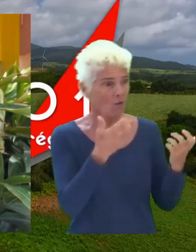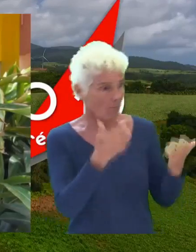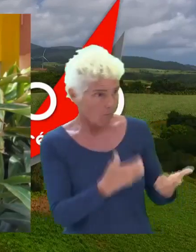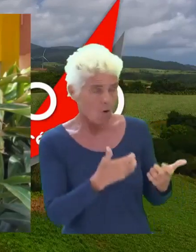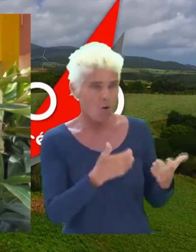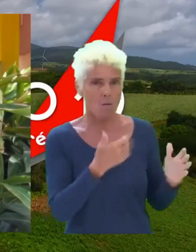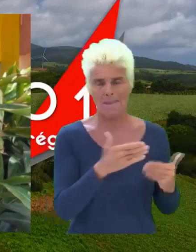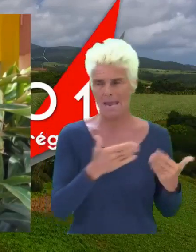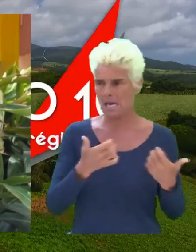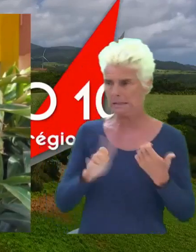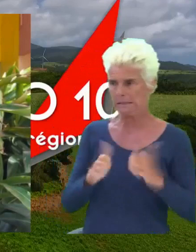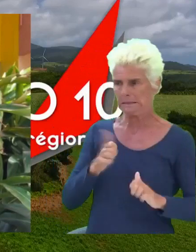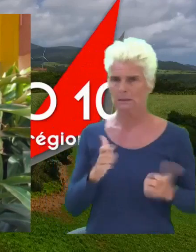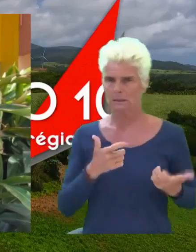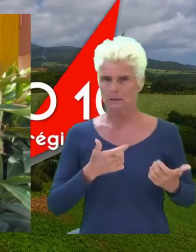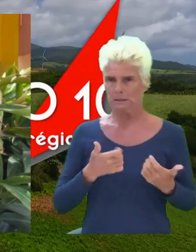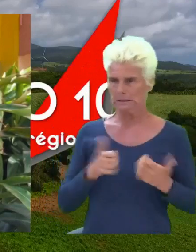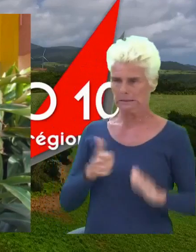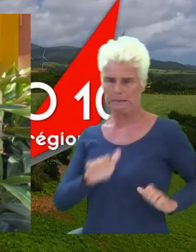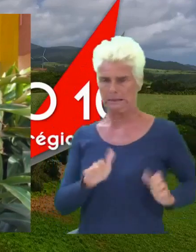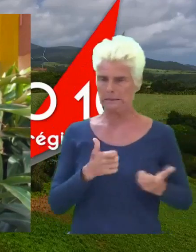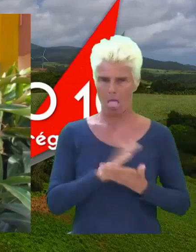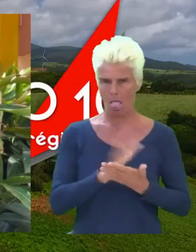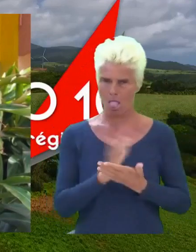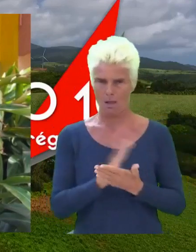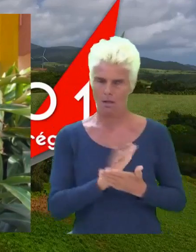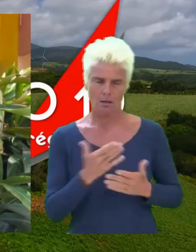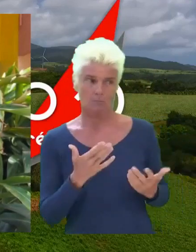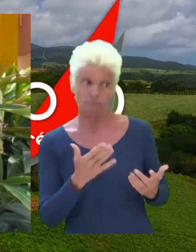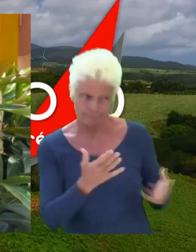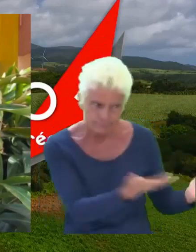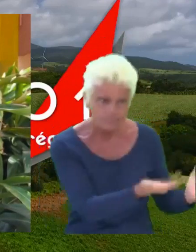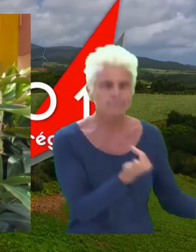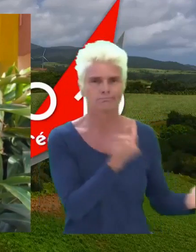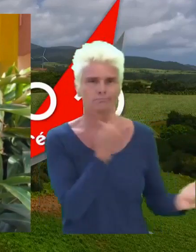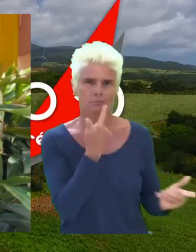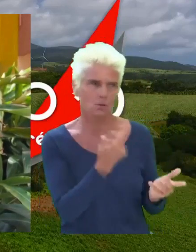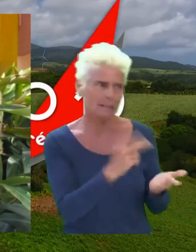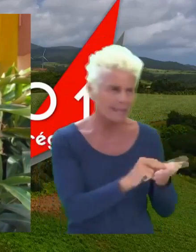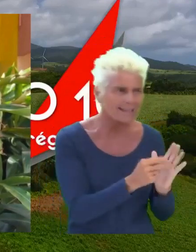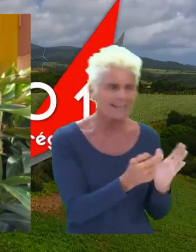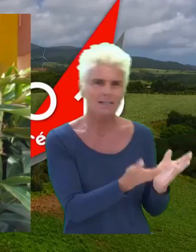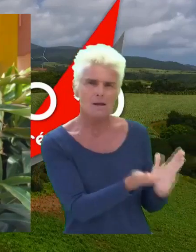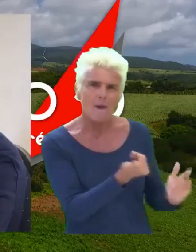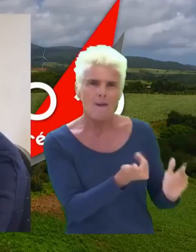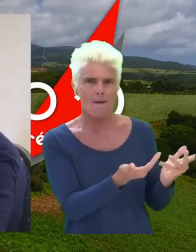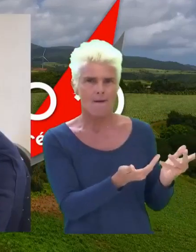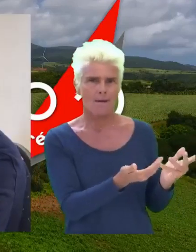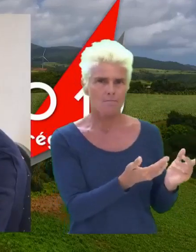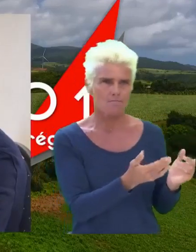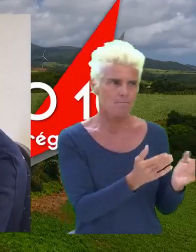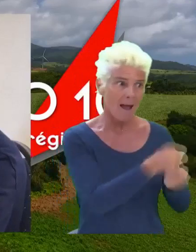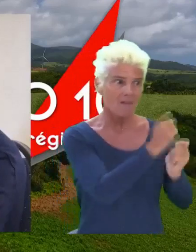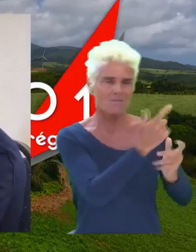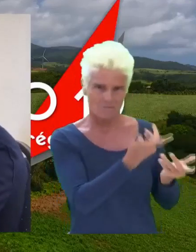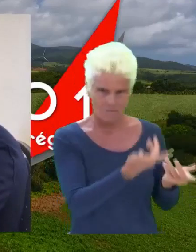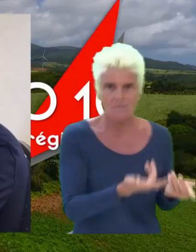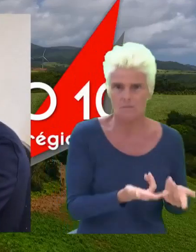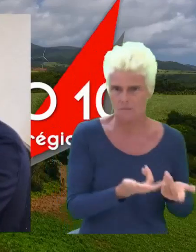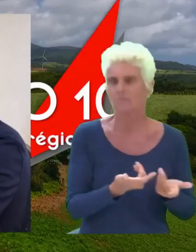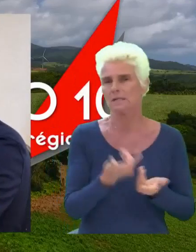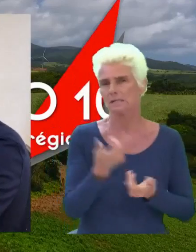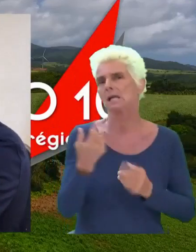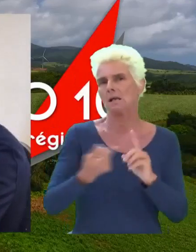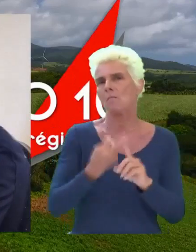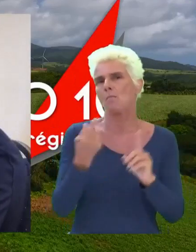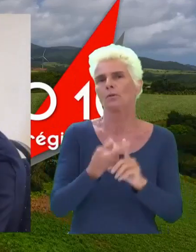engager le changement mais qui est encore un peu ambivalente donc oui c'est c'est adaptable à un autre public que celui que reçoit le xapa du